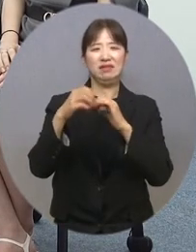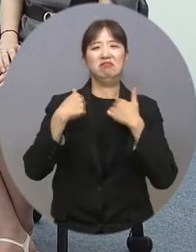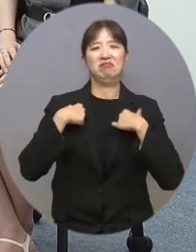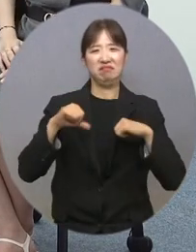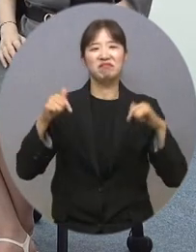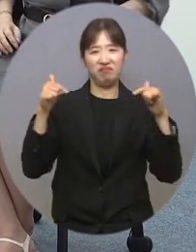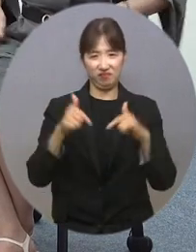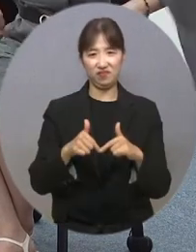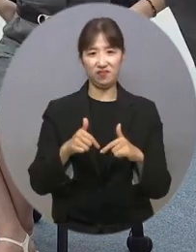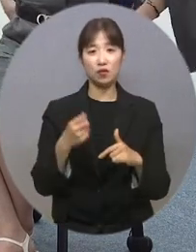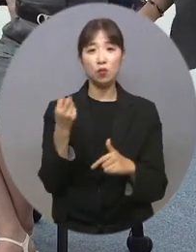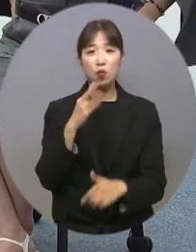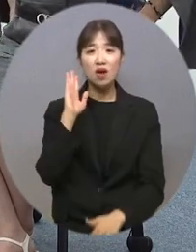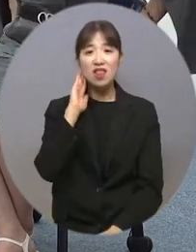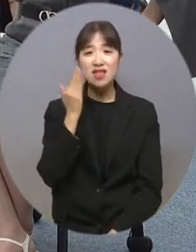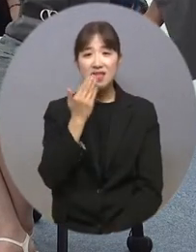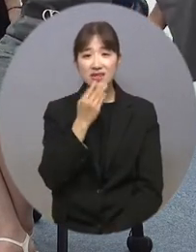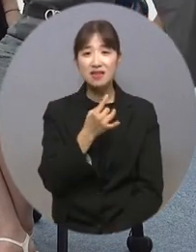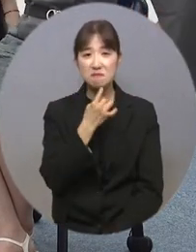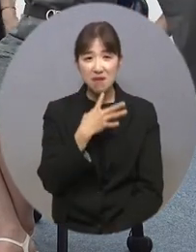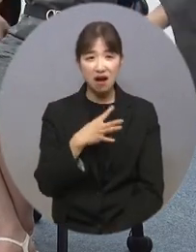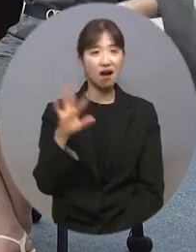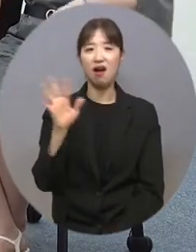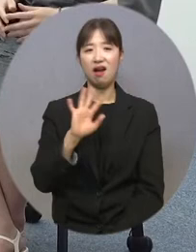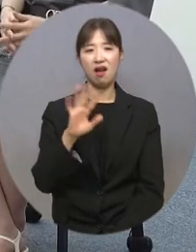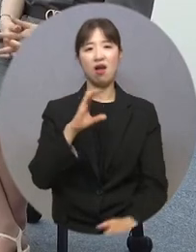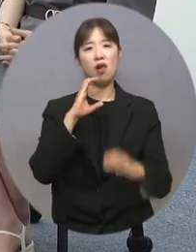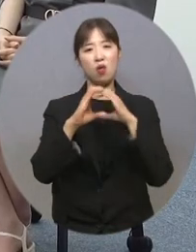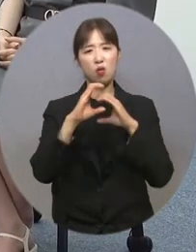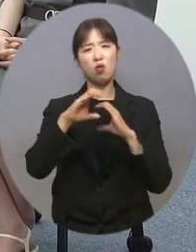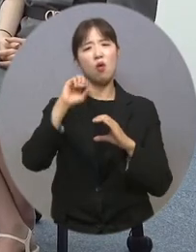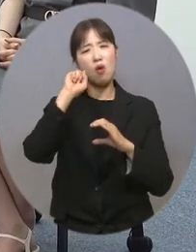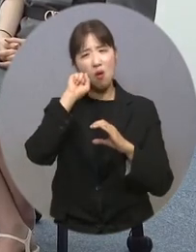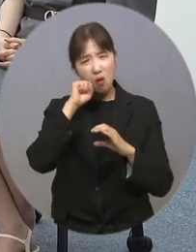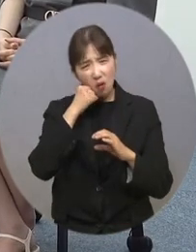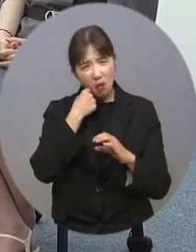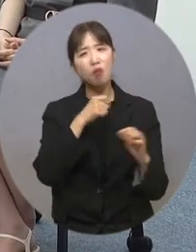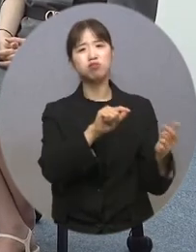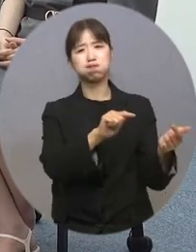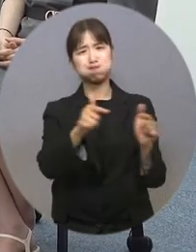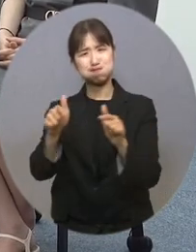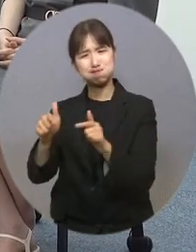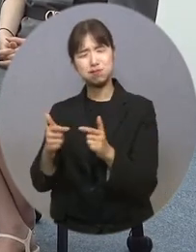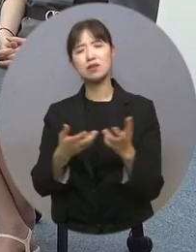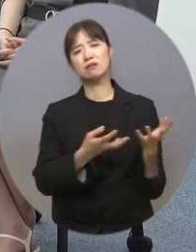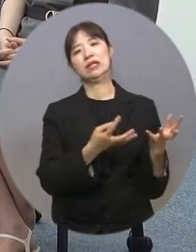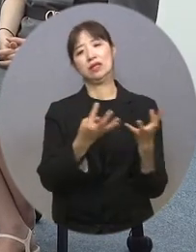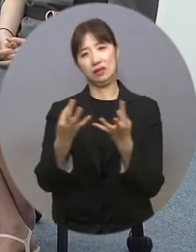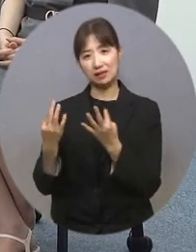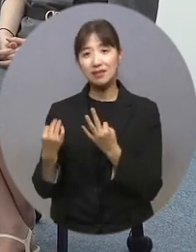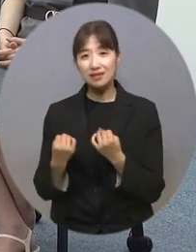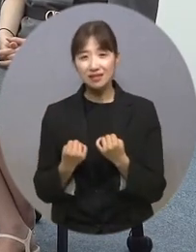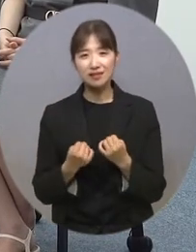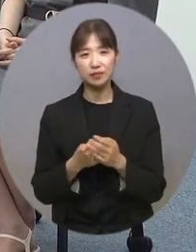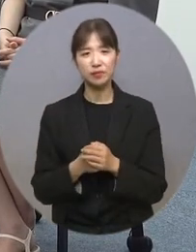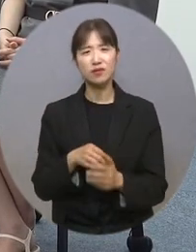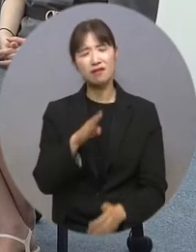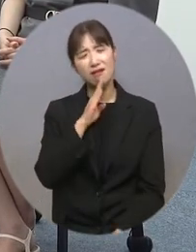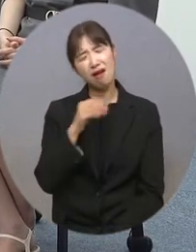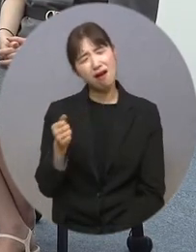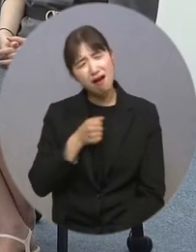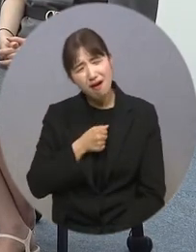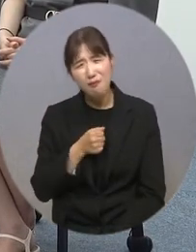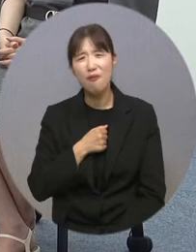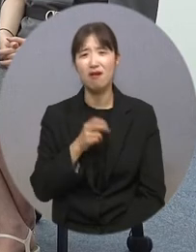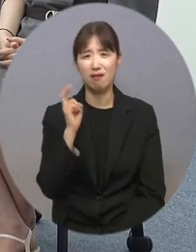청각장애 가까이 있는건 말고도 소통에 어려움이 있는 점 케이스가 있고 경우가 있더라구요 그거 얼마나 답답하게